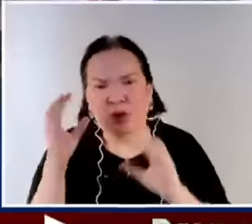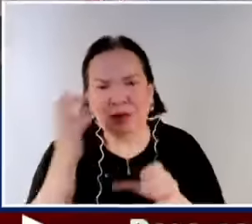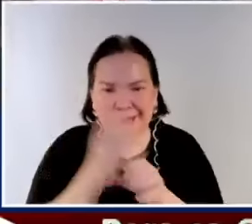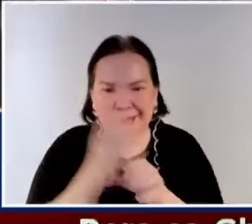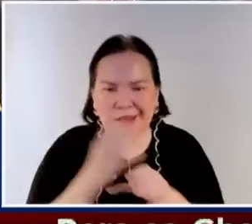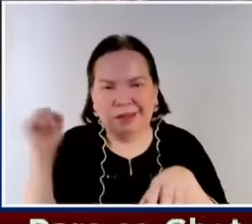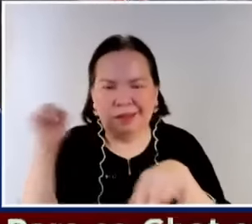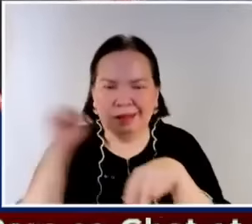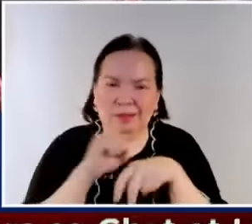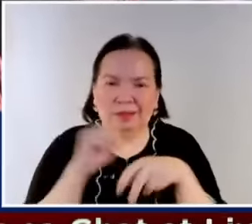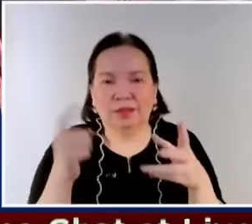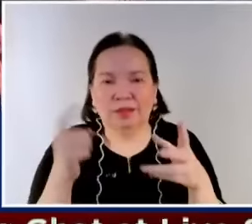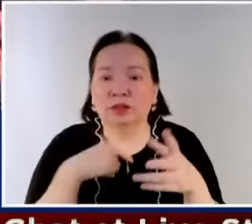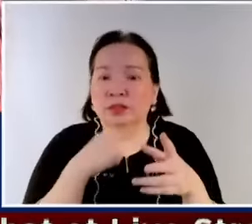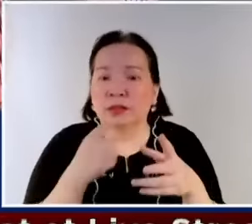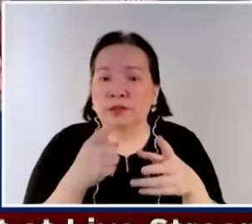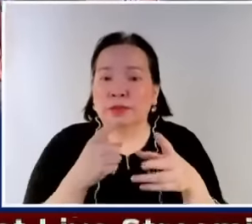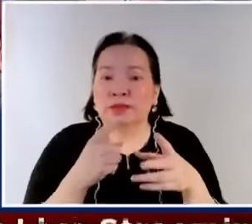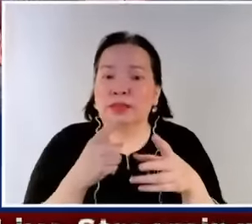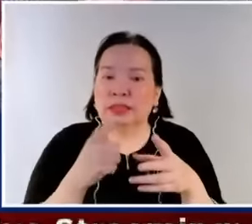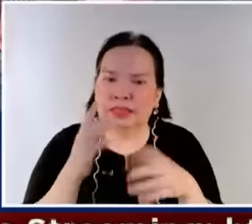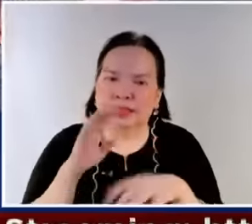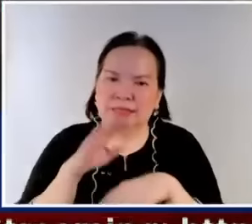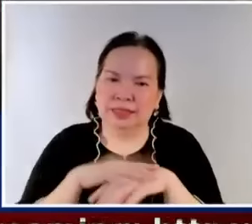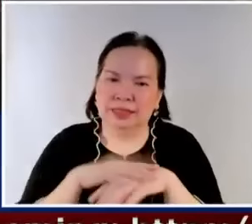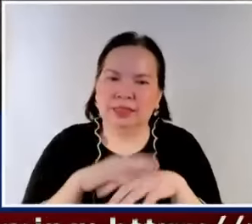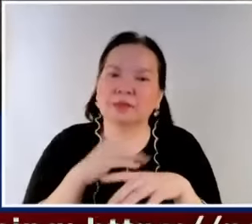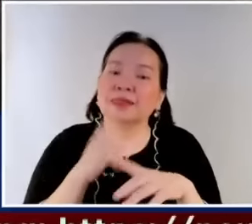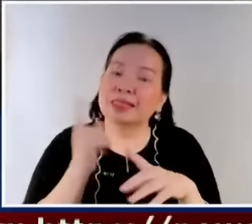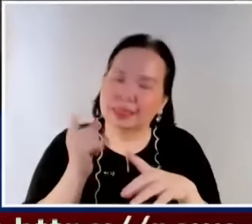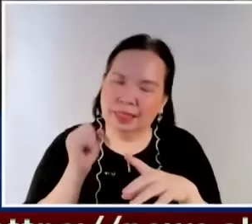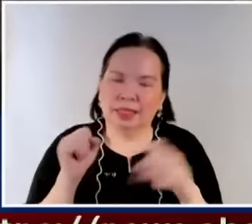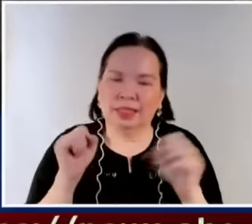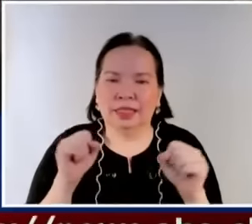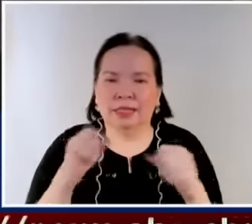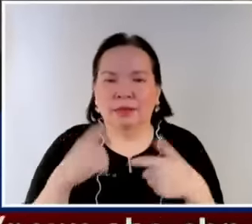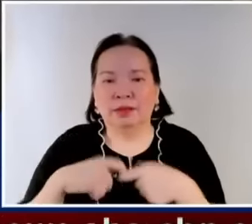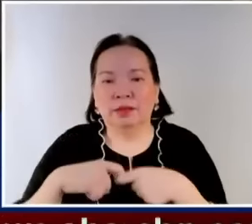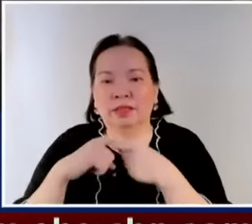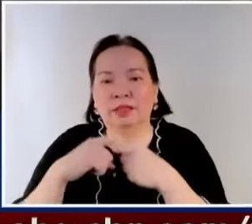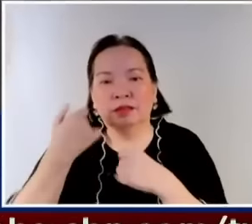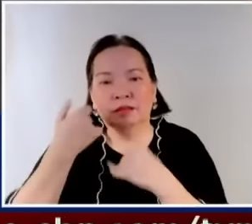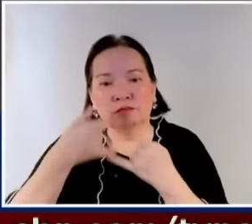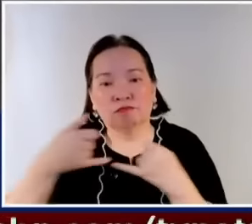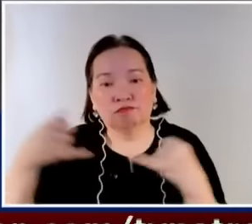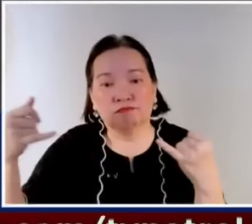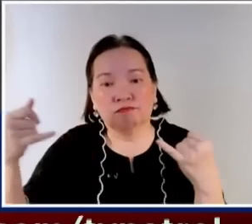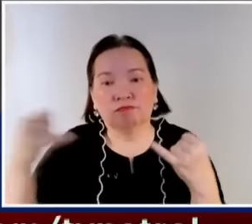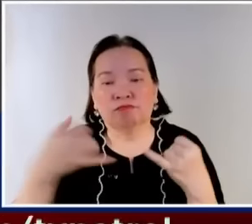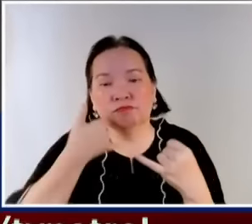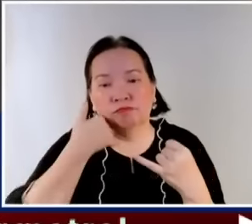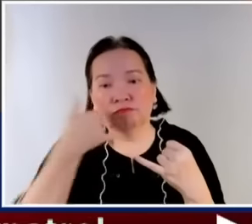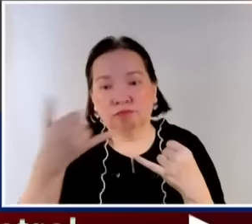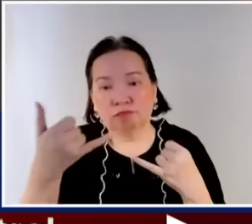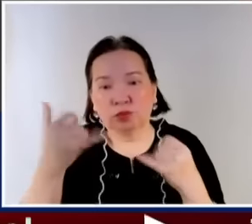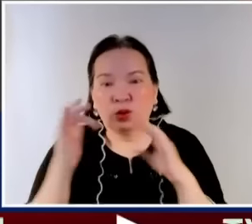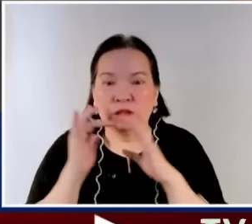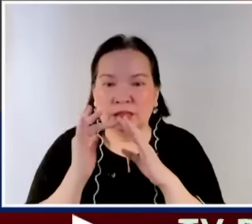ang Meralco na posible itong magdulot ng service disruptions tulad sa telepono at internet. Mag-advise po tayo